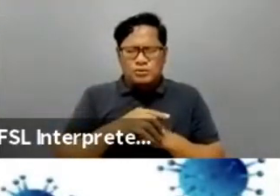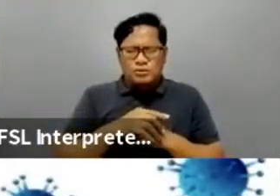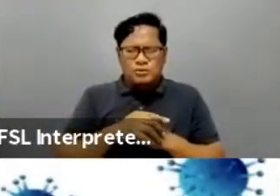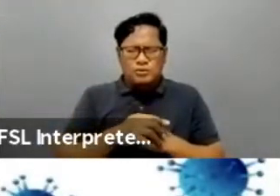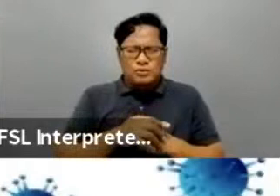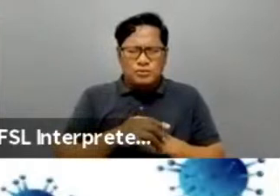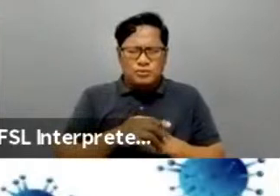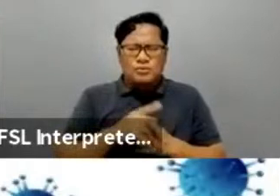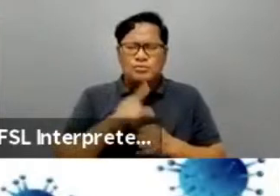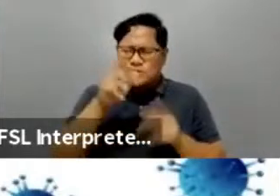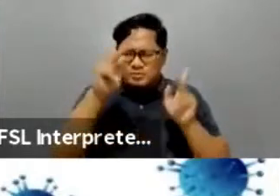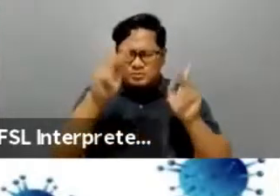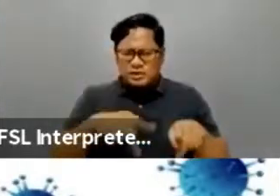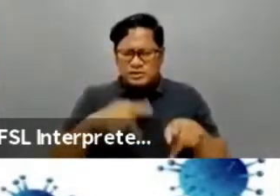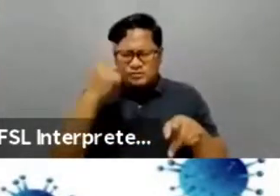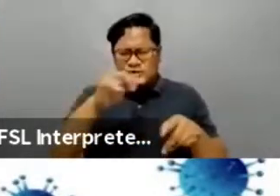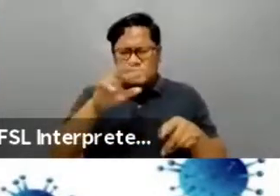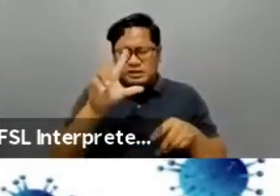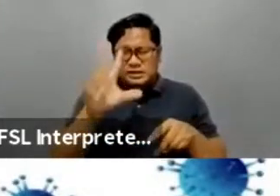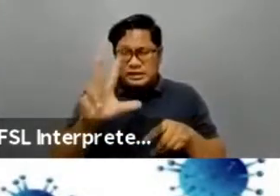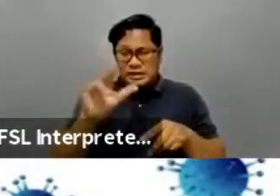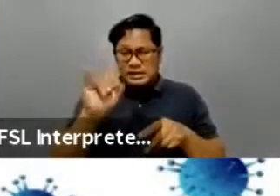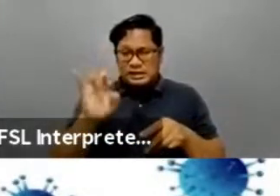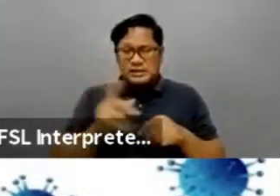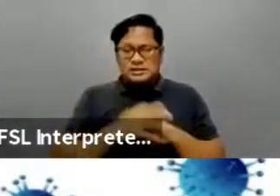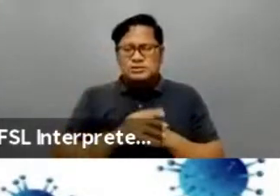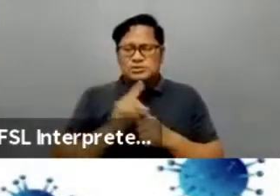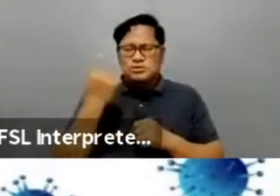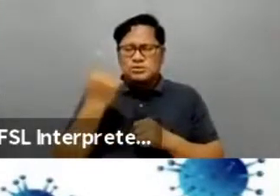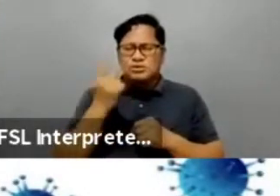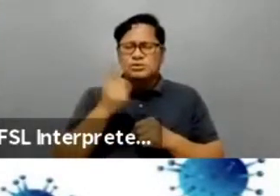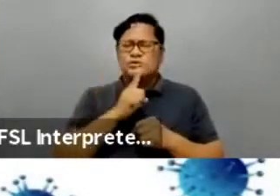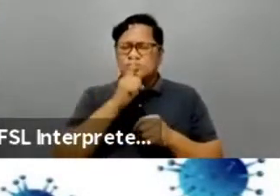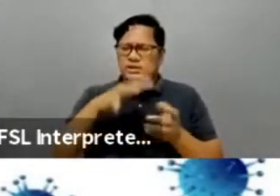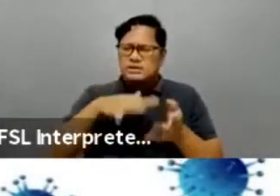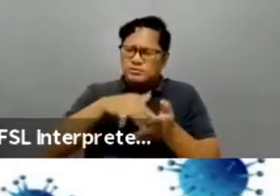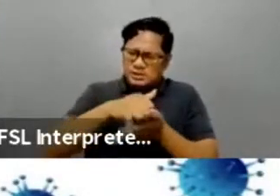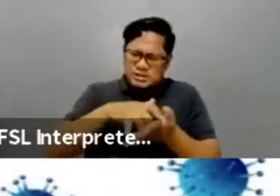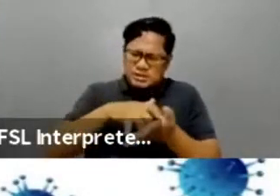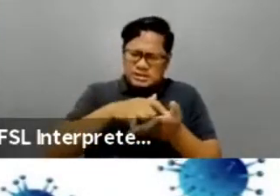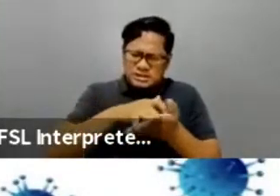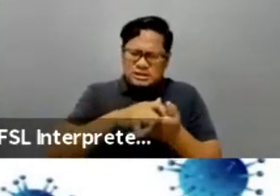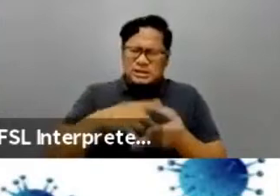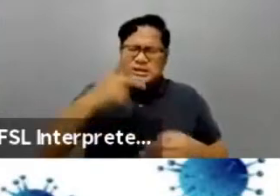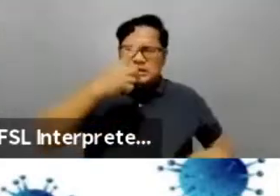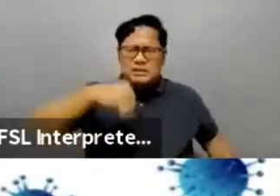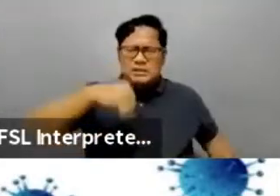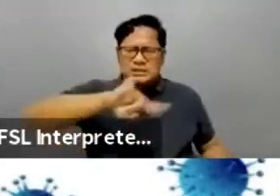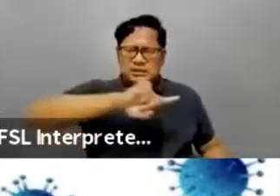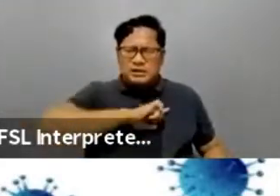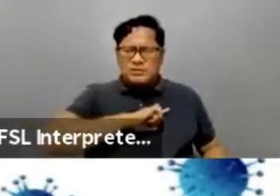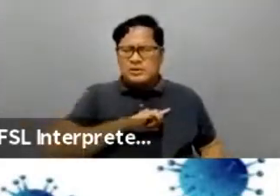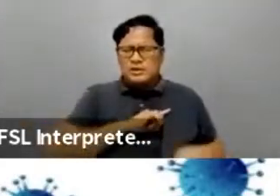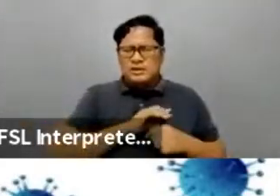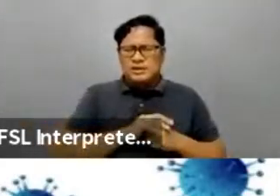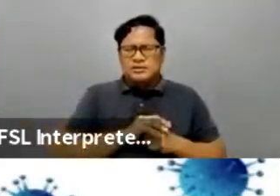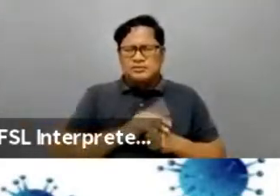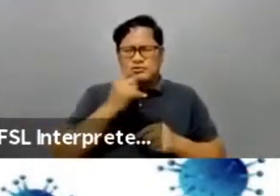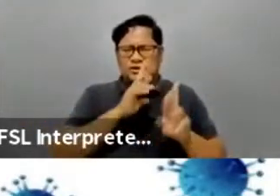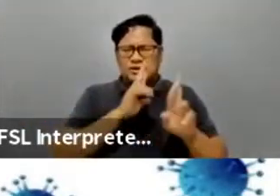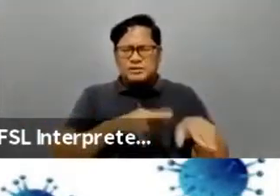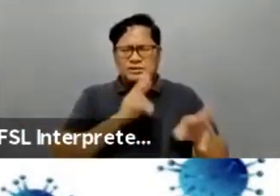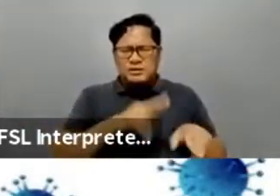persons traced per case lamang. So pinakamahina talaga sa ating pagtugon sa